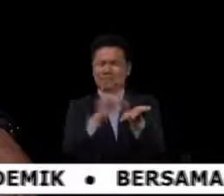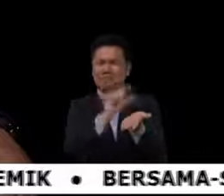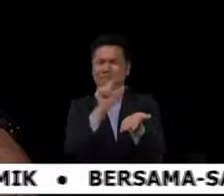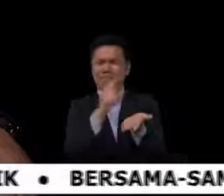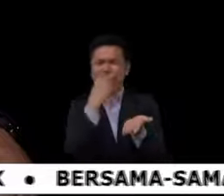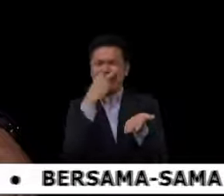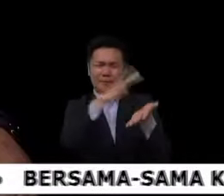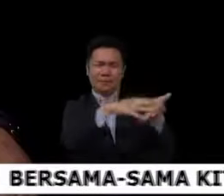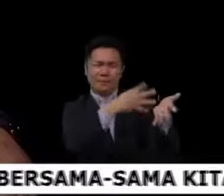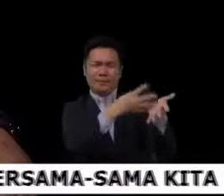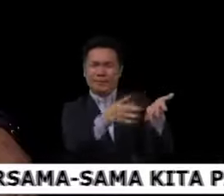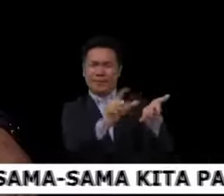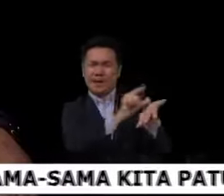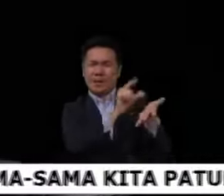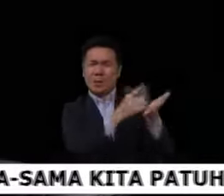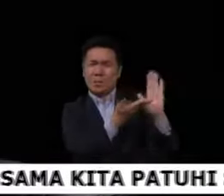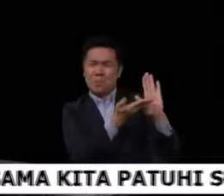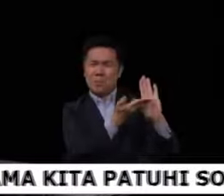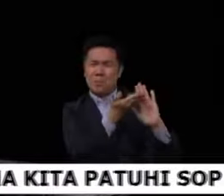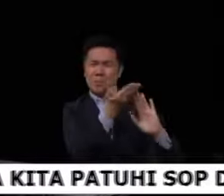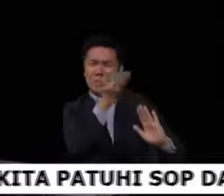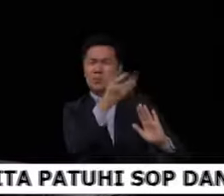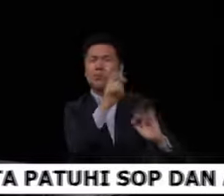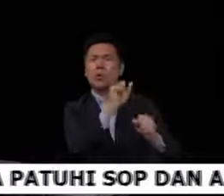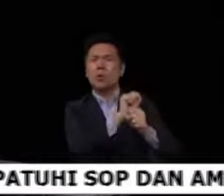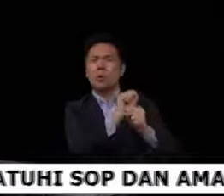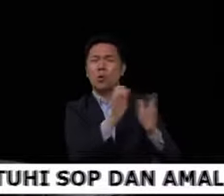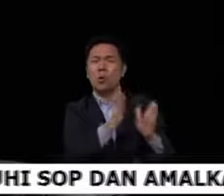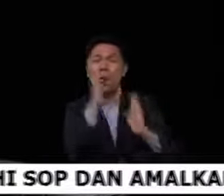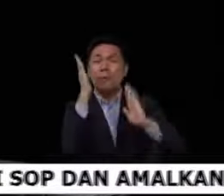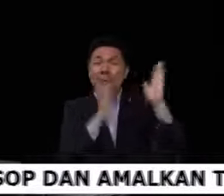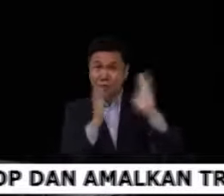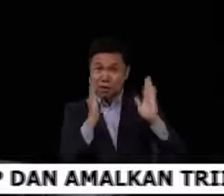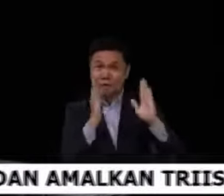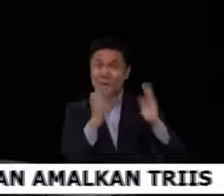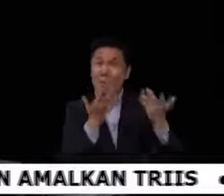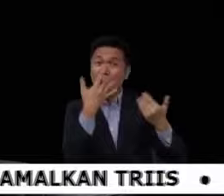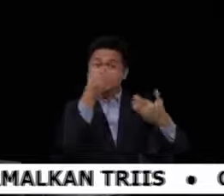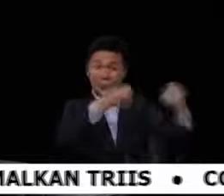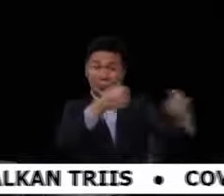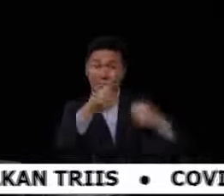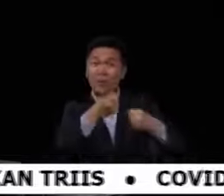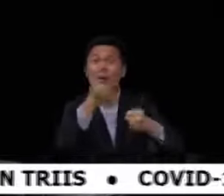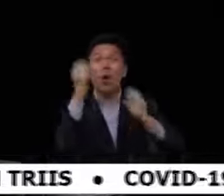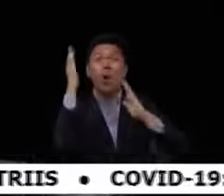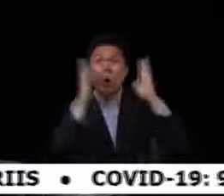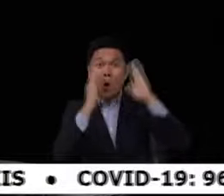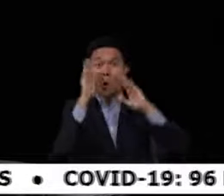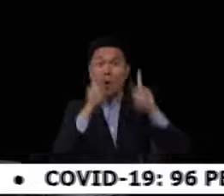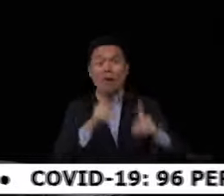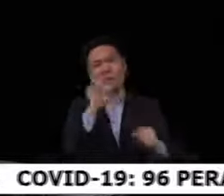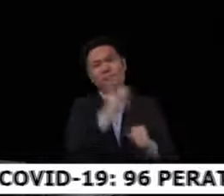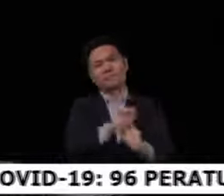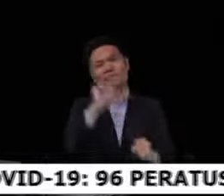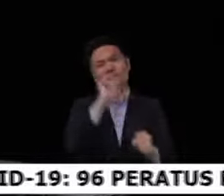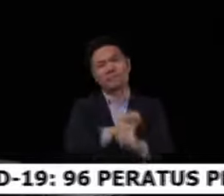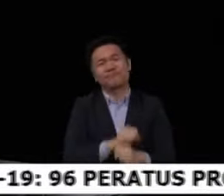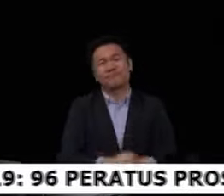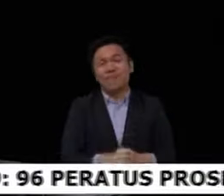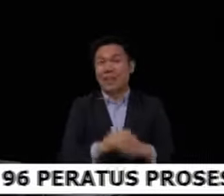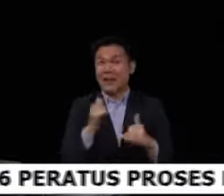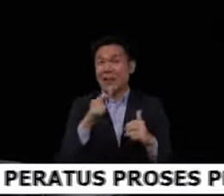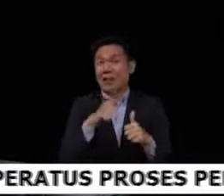rendah kita dapat meningkatkan gaji tanah high akan menagih lebih lama pekerja Malaysia itu sendiri terlibat dan sektor pembinaan